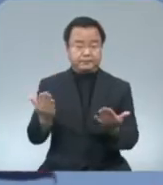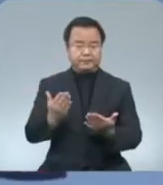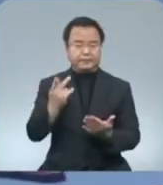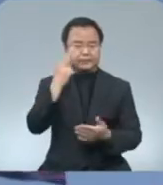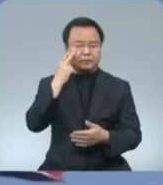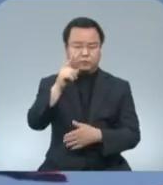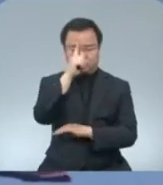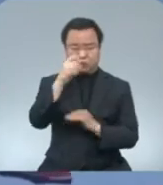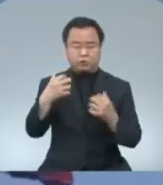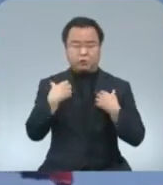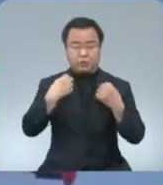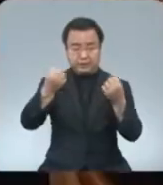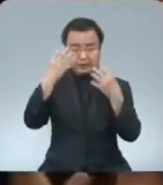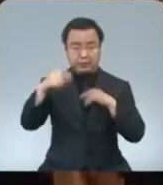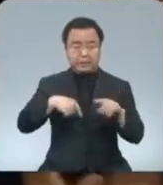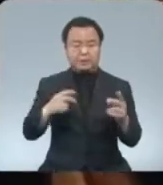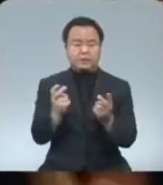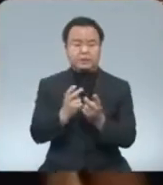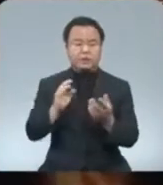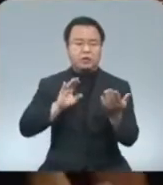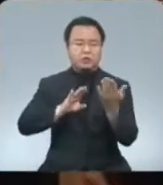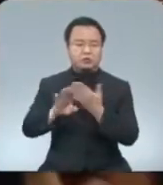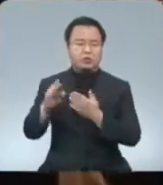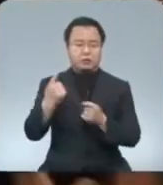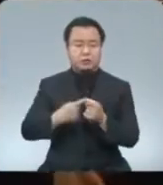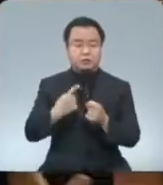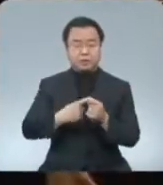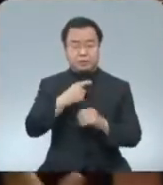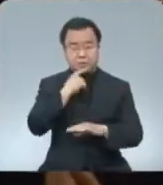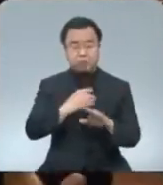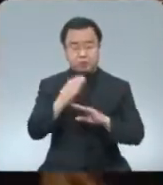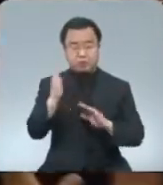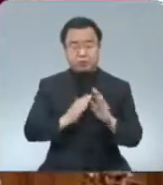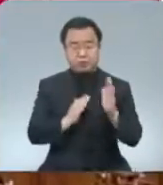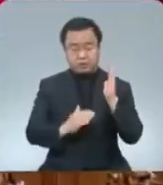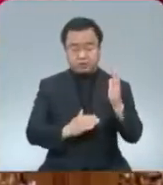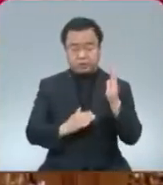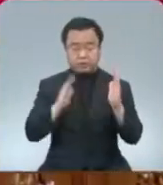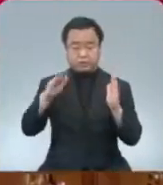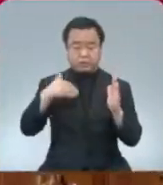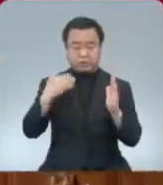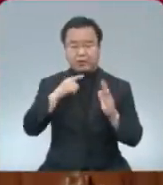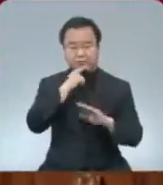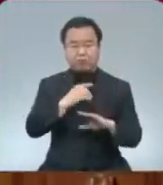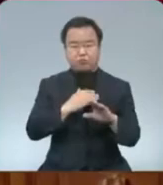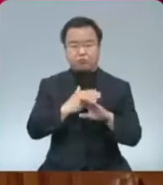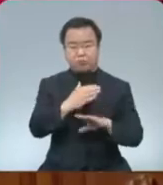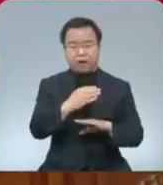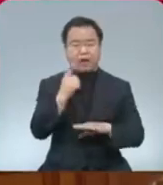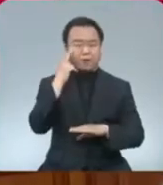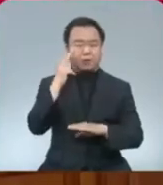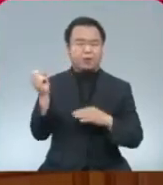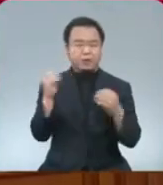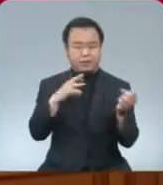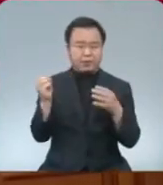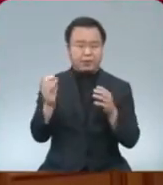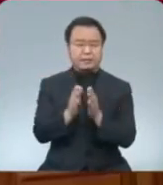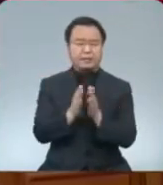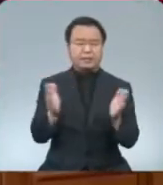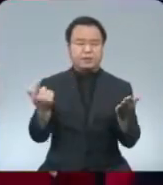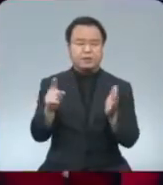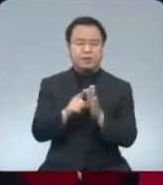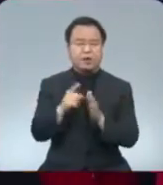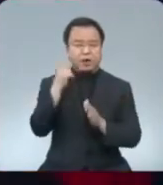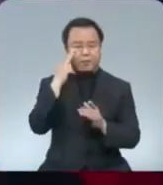сша по национальной безопасности джейк салливан назвал заявление ким чен ына интересным сигналом